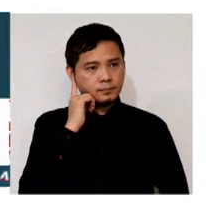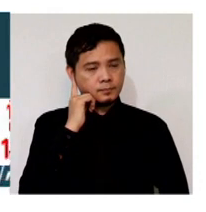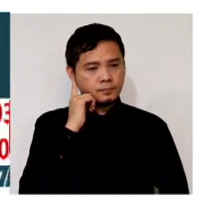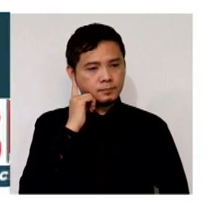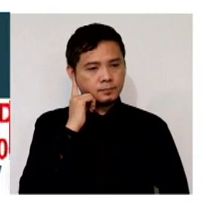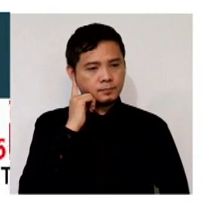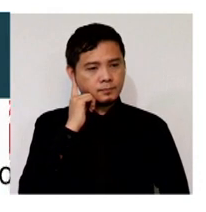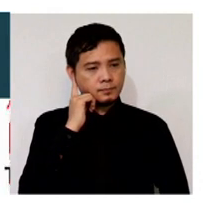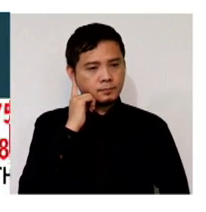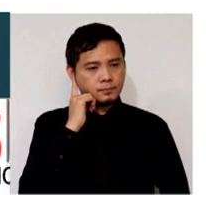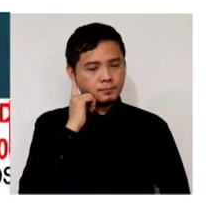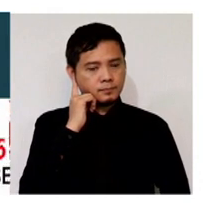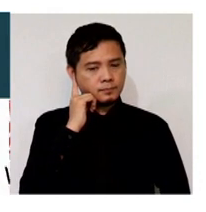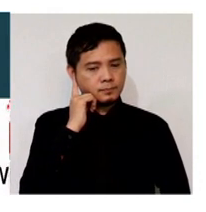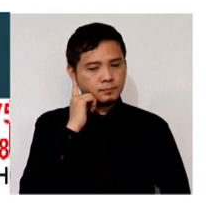swelling this way, Governor?